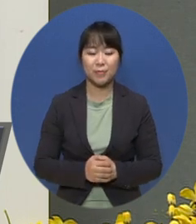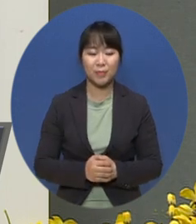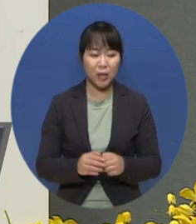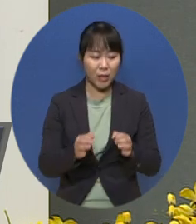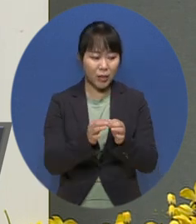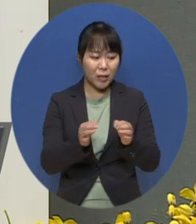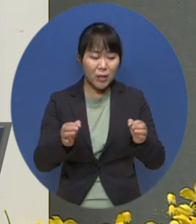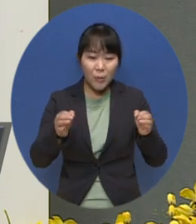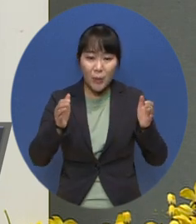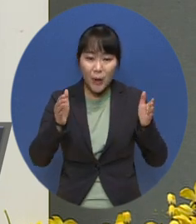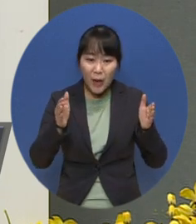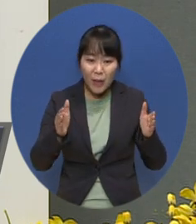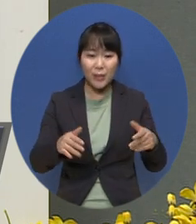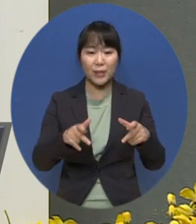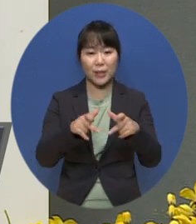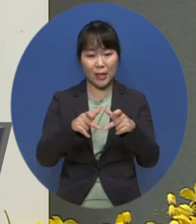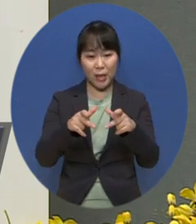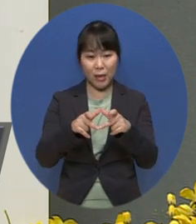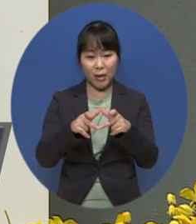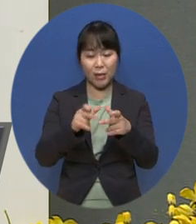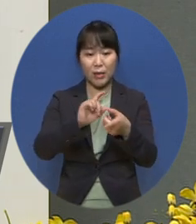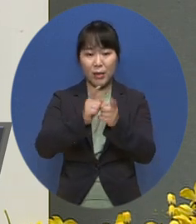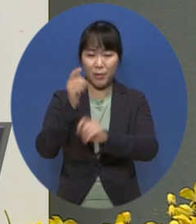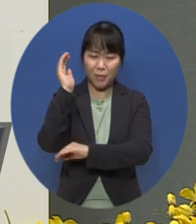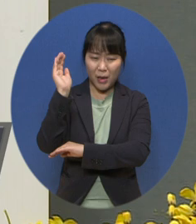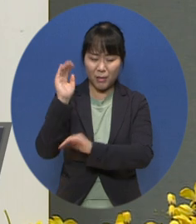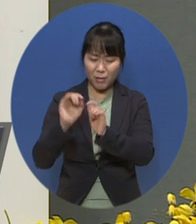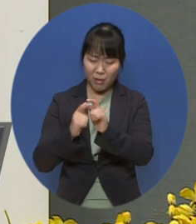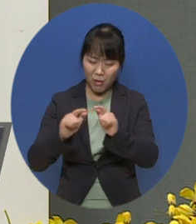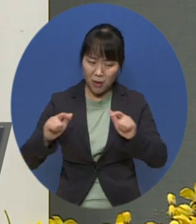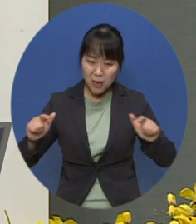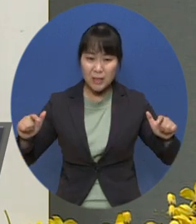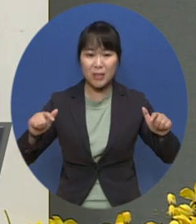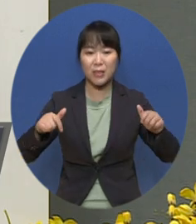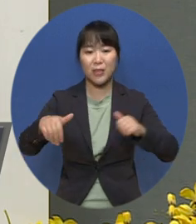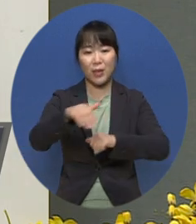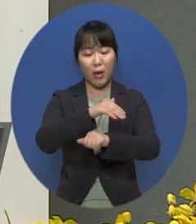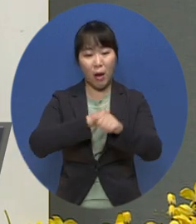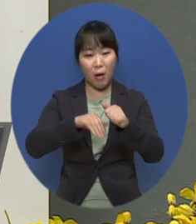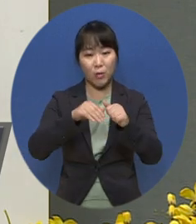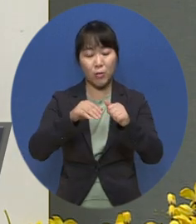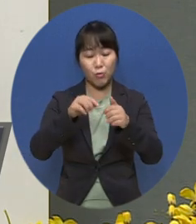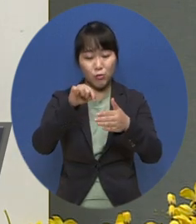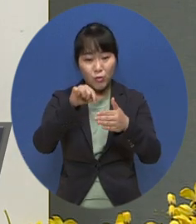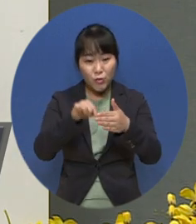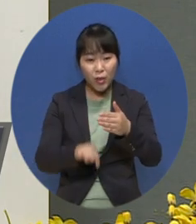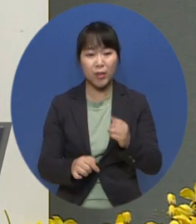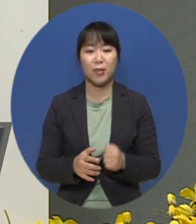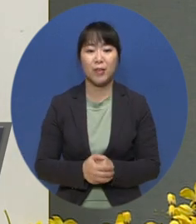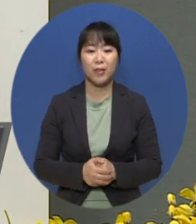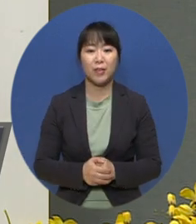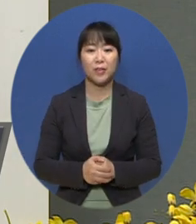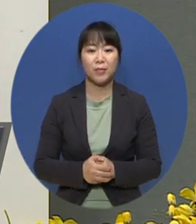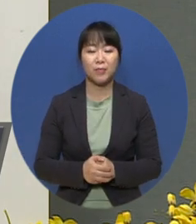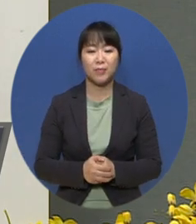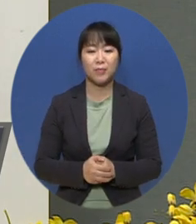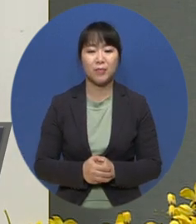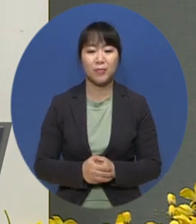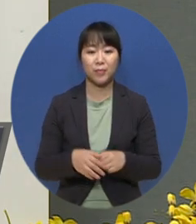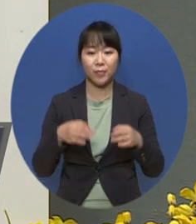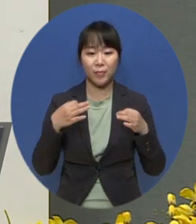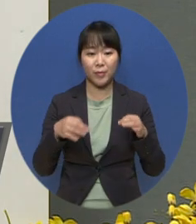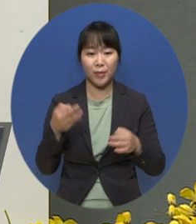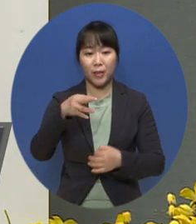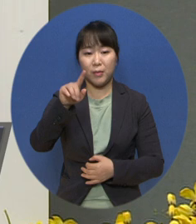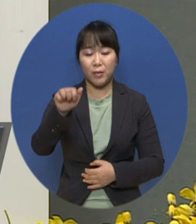그동안의 에 장애인들을 대변한 여러 가지 예 화재 가운데 예 우리 김나